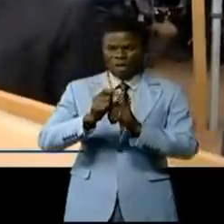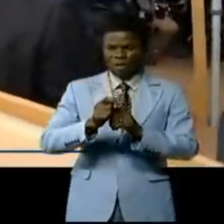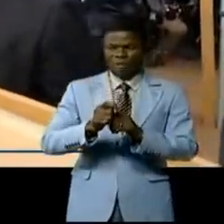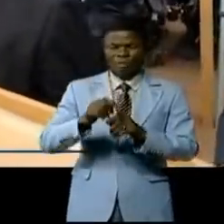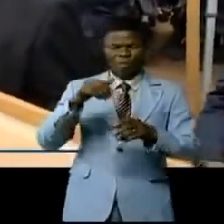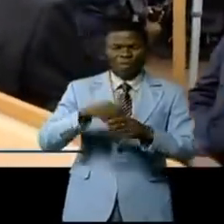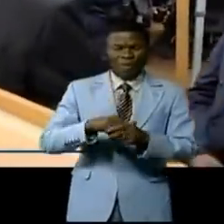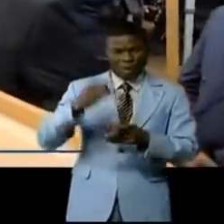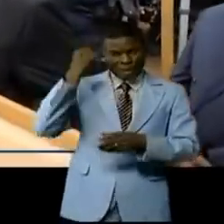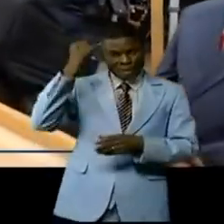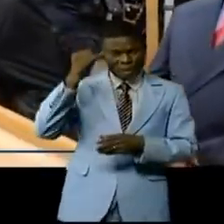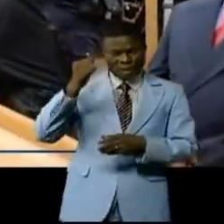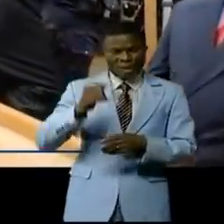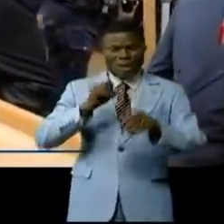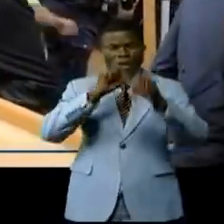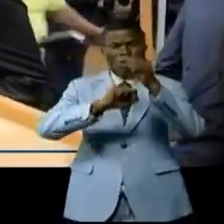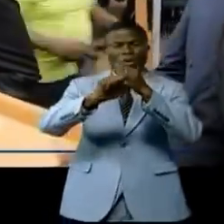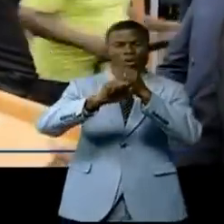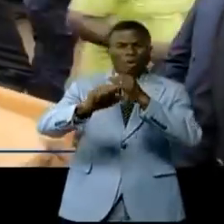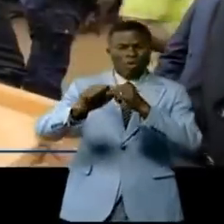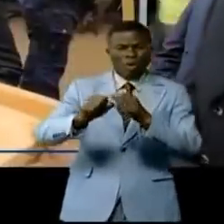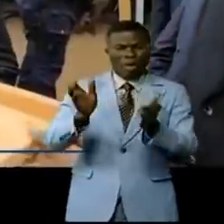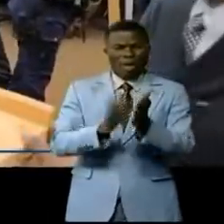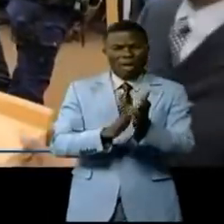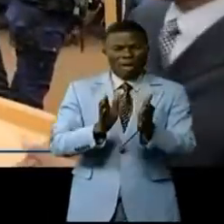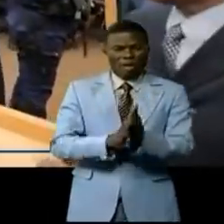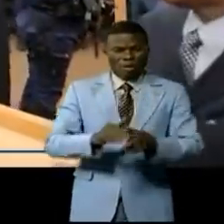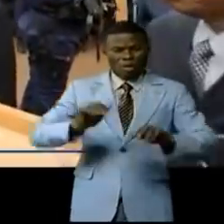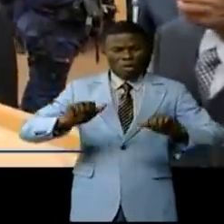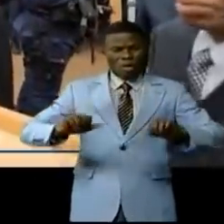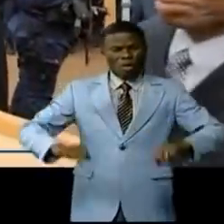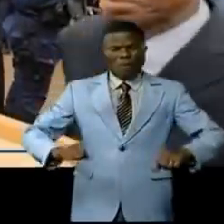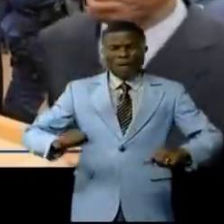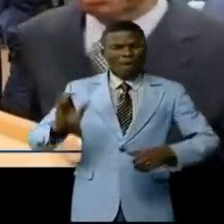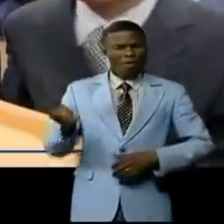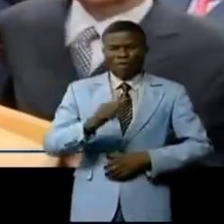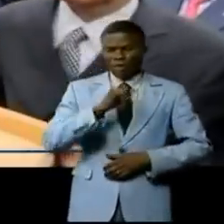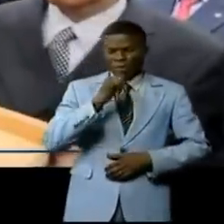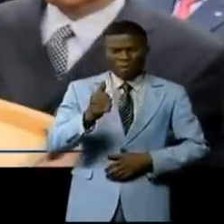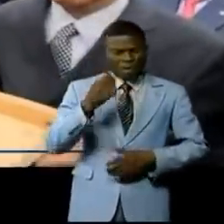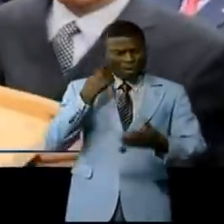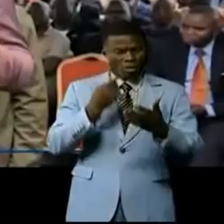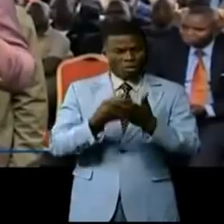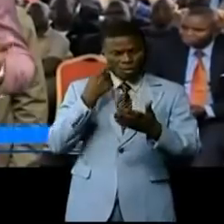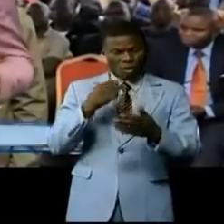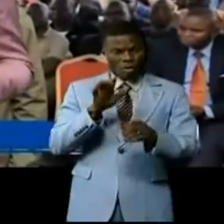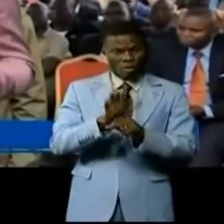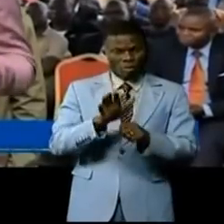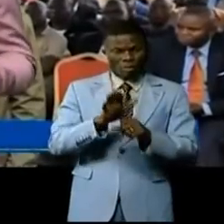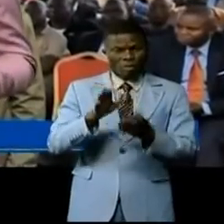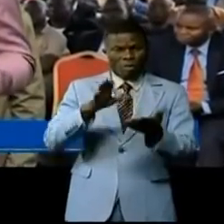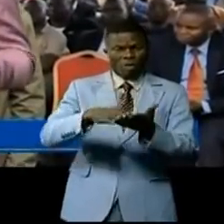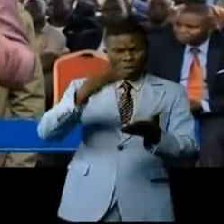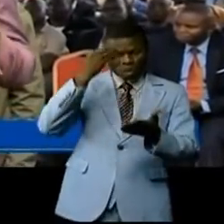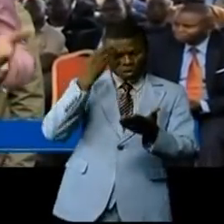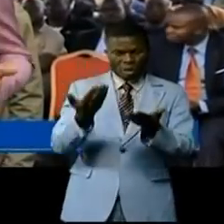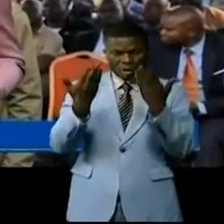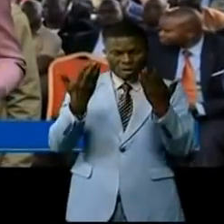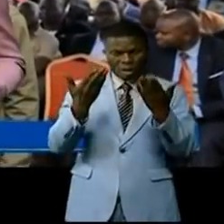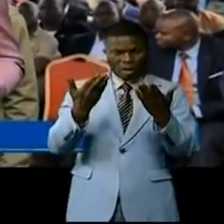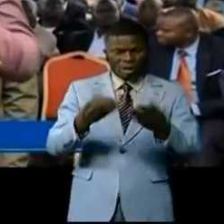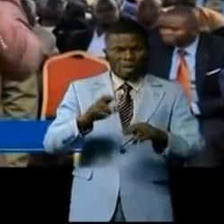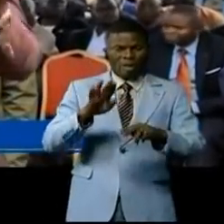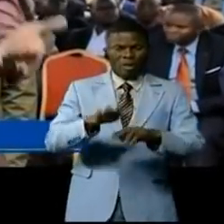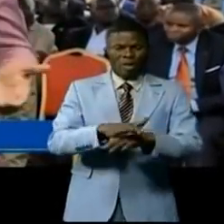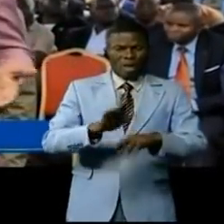dans le cadre de la campagne, pas une école sans bancs. Tout est parti d'un constat que beaucoup de nos enfants étudient à même les